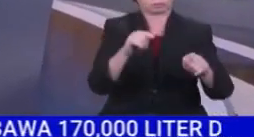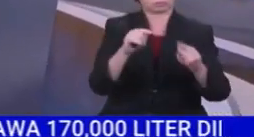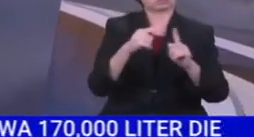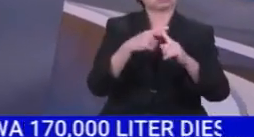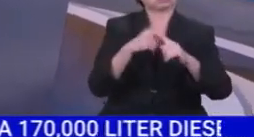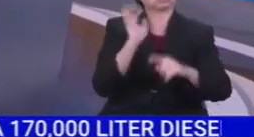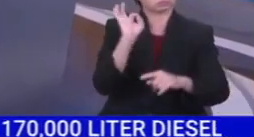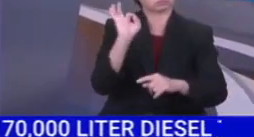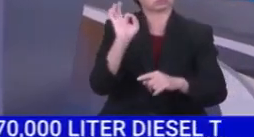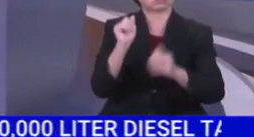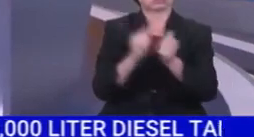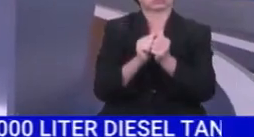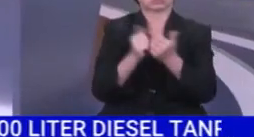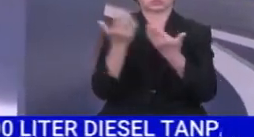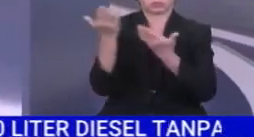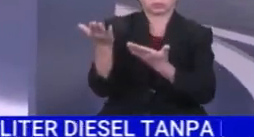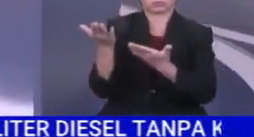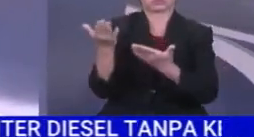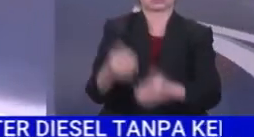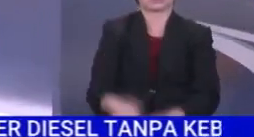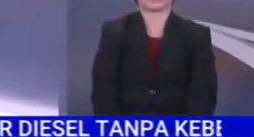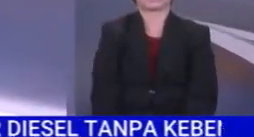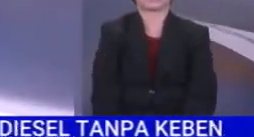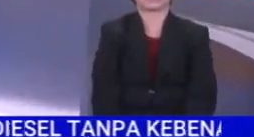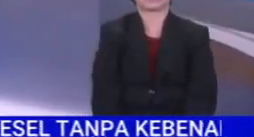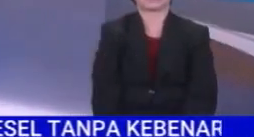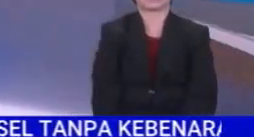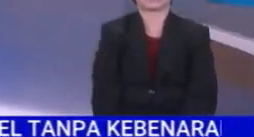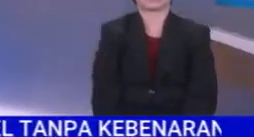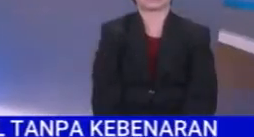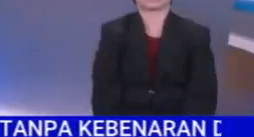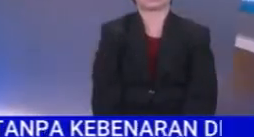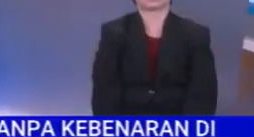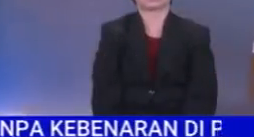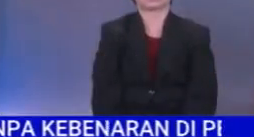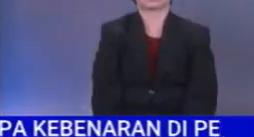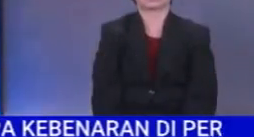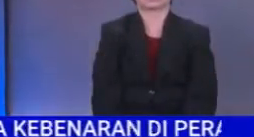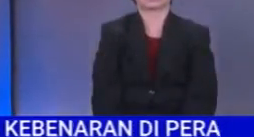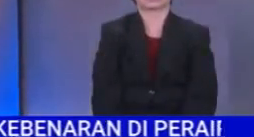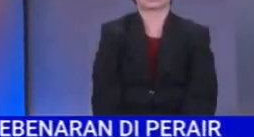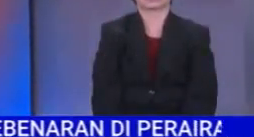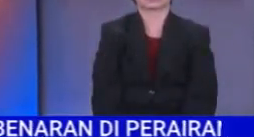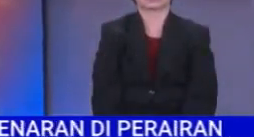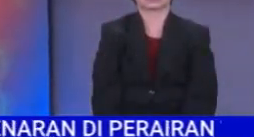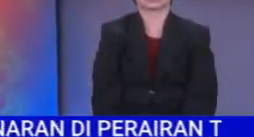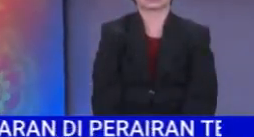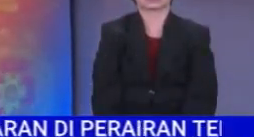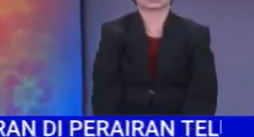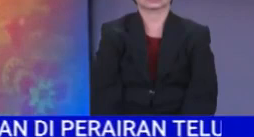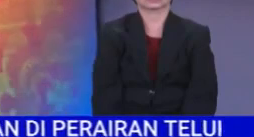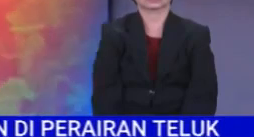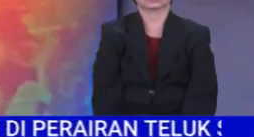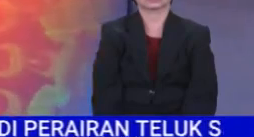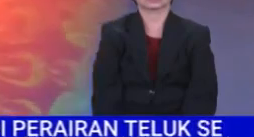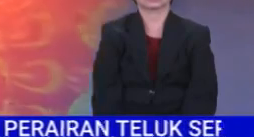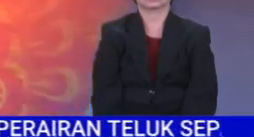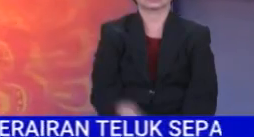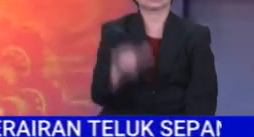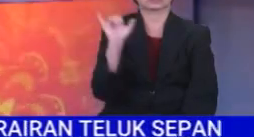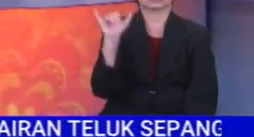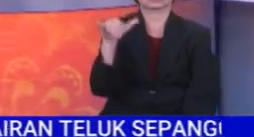positif ritual ISIS Wali Kota Kinabalu Tuliskan dengan laporan jangkrik disediakan Wita silakan